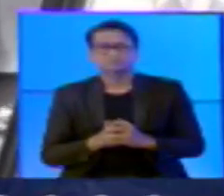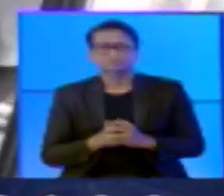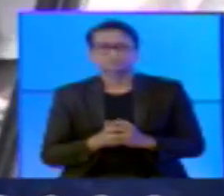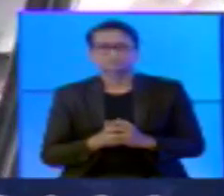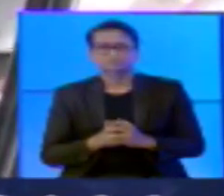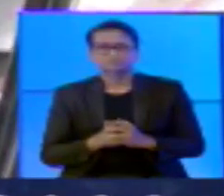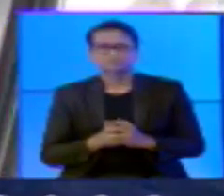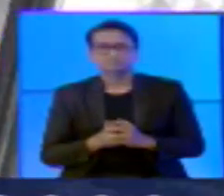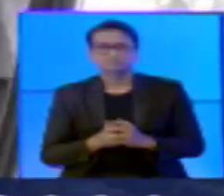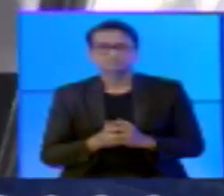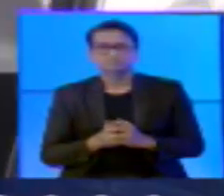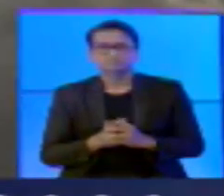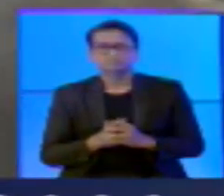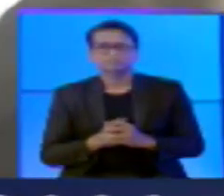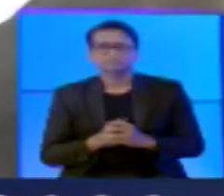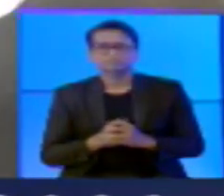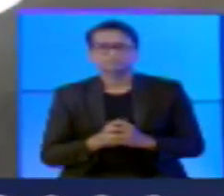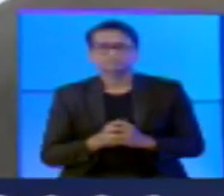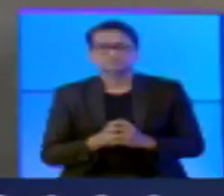Virus coronanya, karena biasanya kalau virus corona...